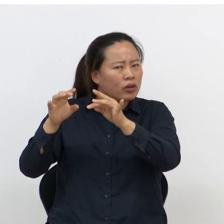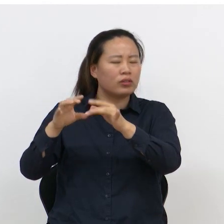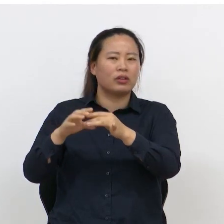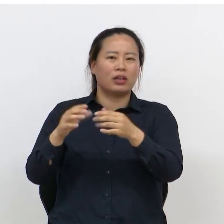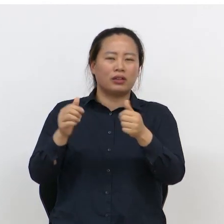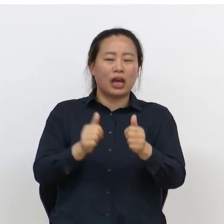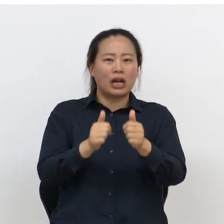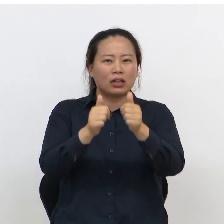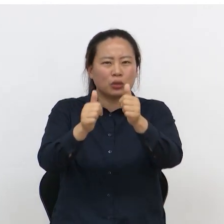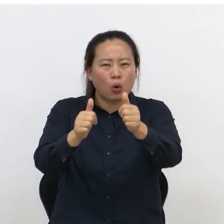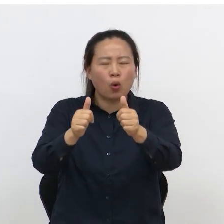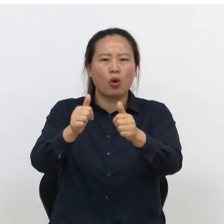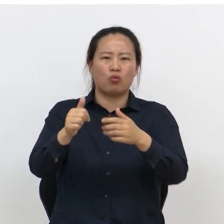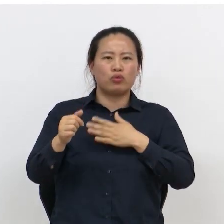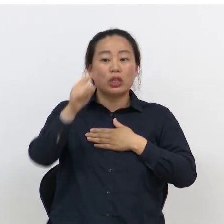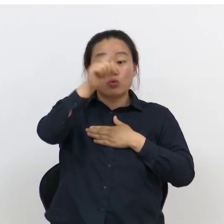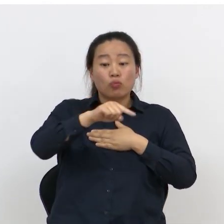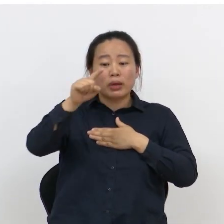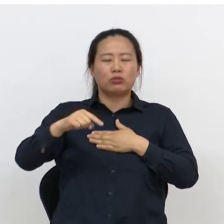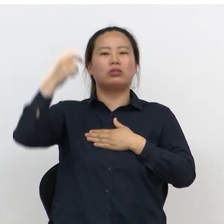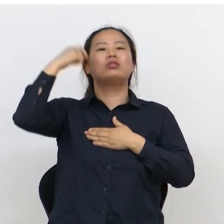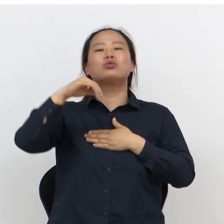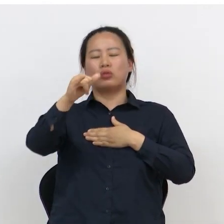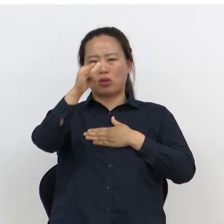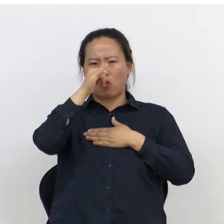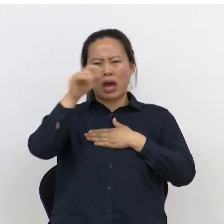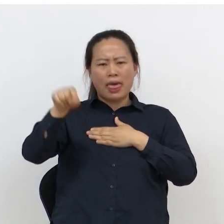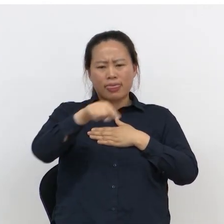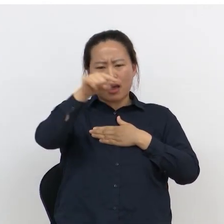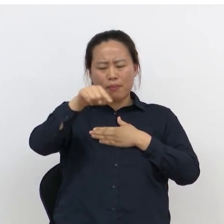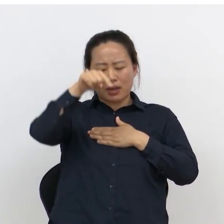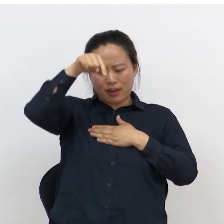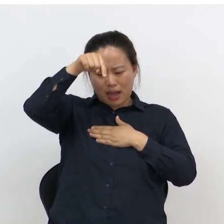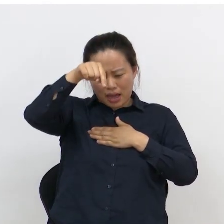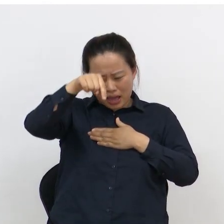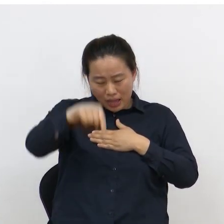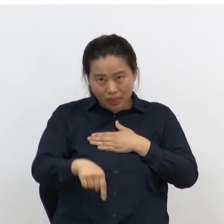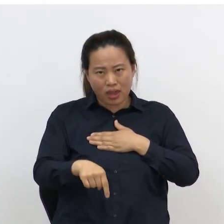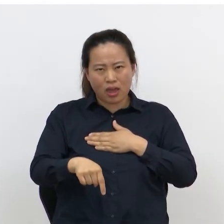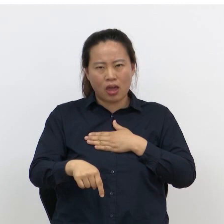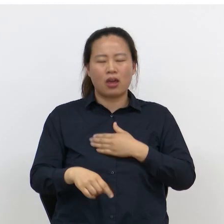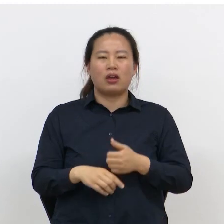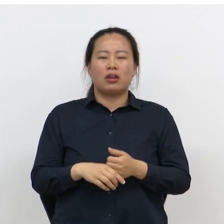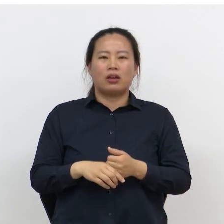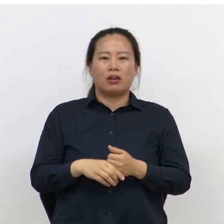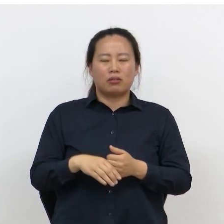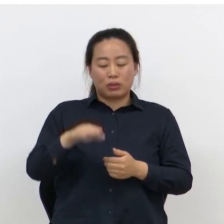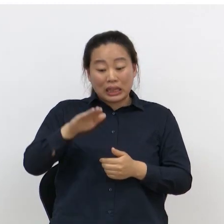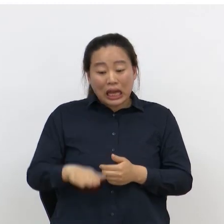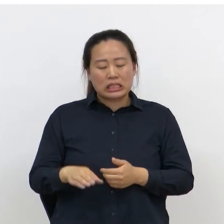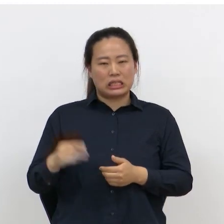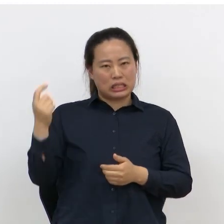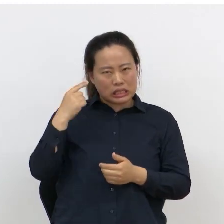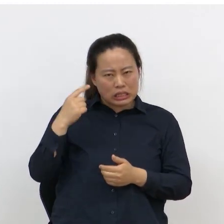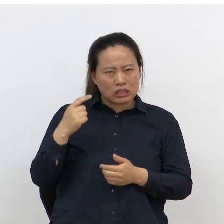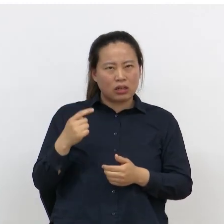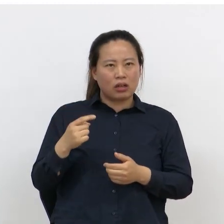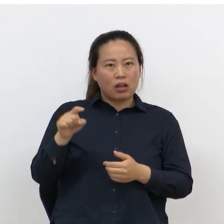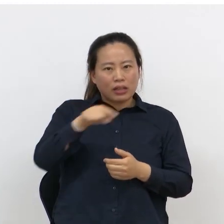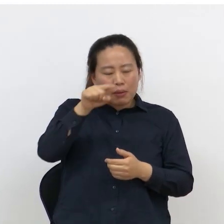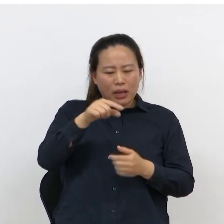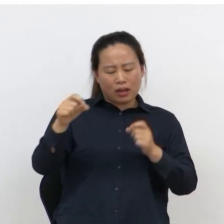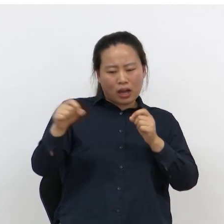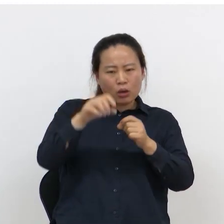따라서 우리는 주파수를 감지하게 됩니다. 달팽이관 깊은 곳에 신경이 흥분하면 낮은 음으로, 달팽이관 가까운